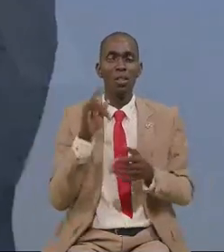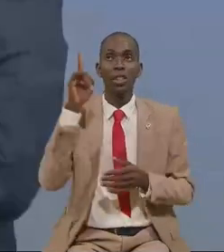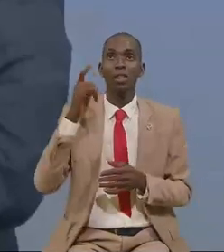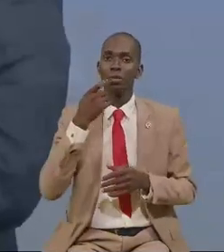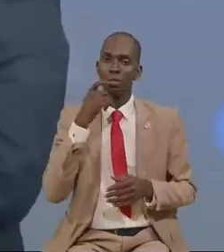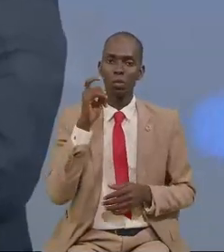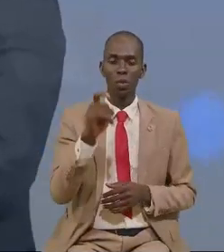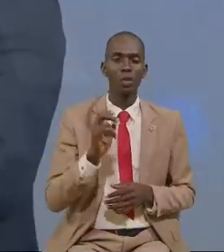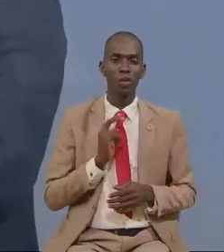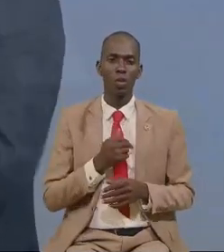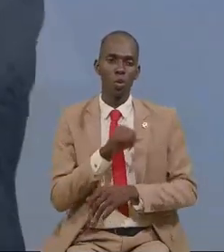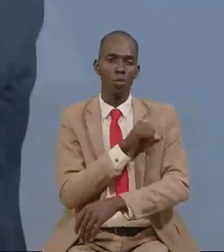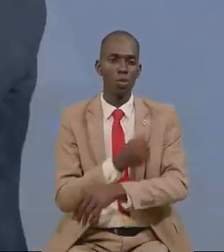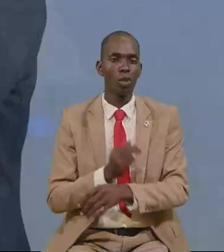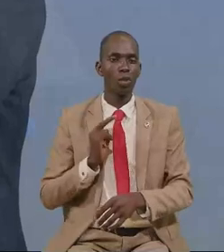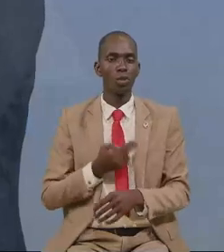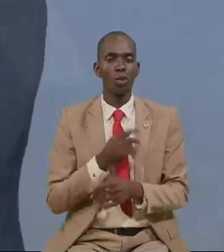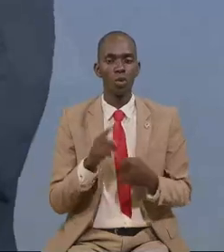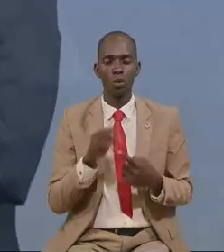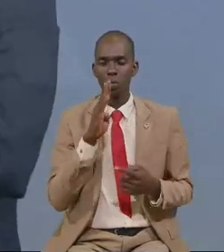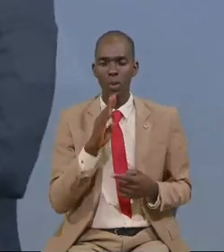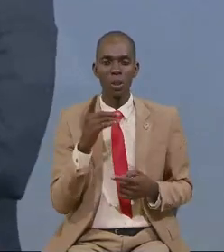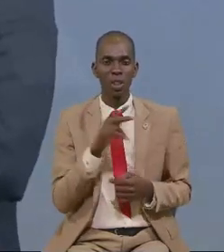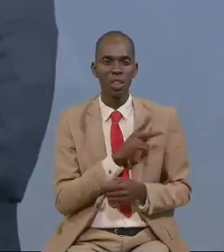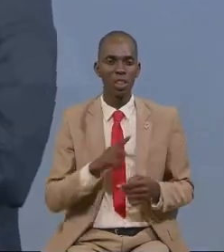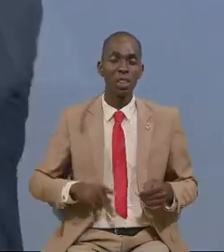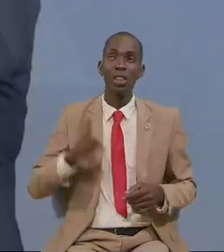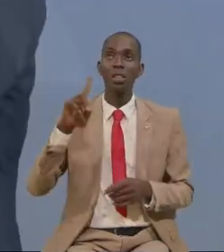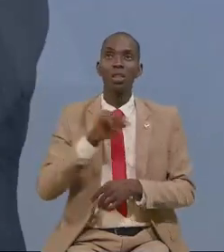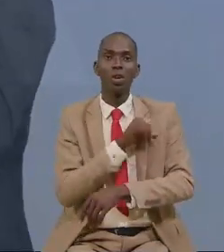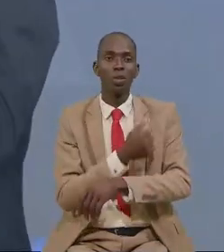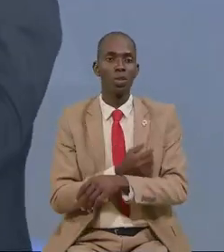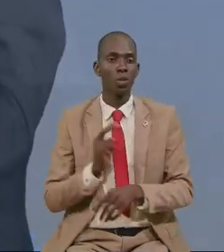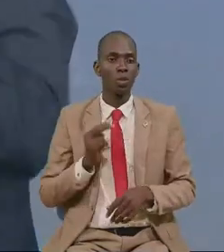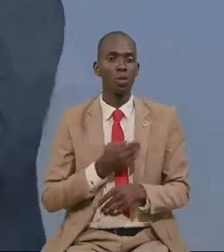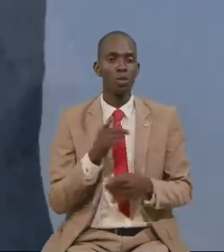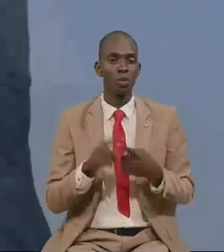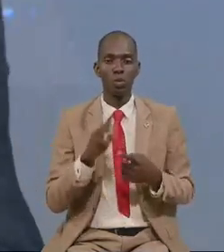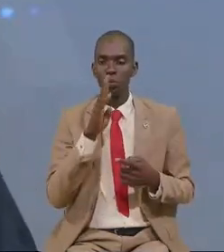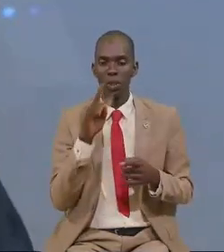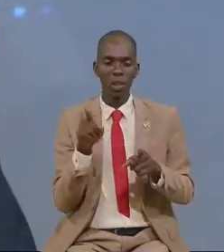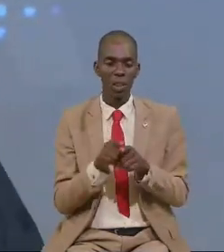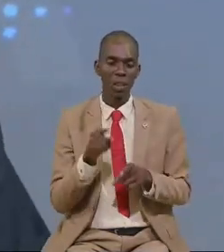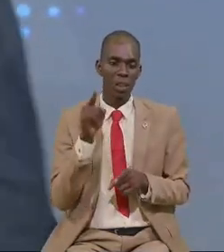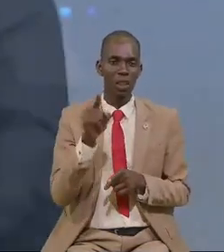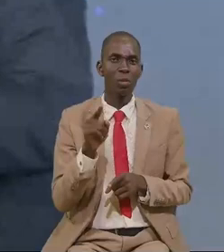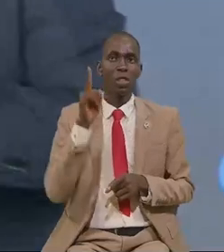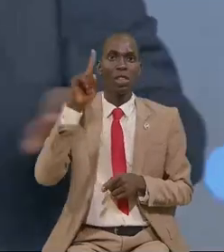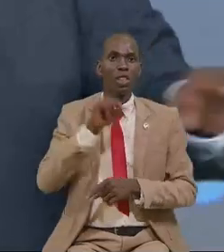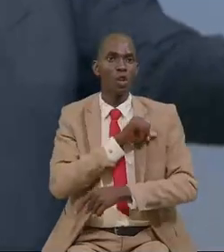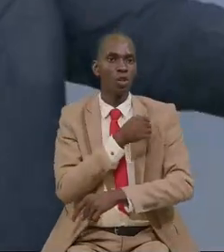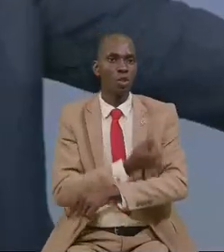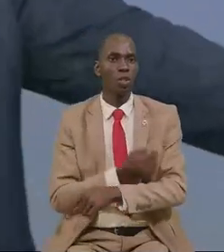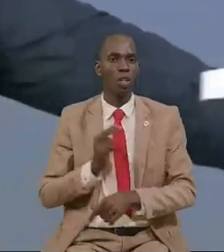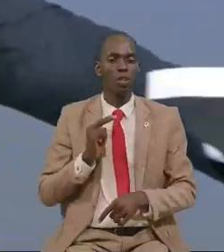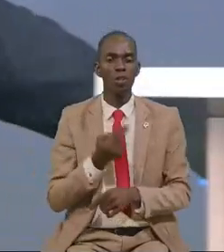nous autorise à être comme lui. Il nous autorise à faire comme lui. Il nous autorise à marcher comme